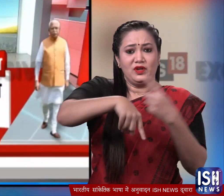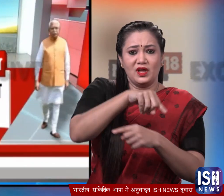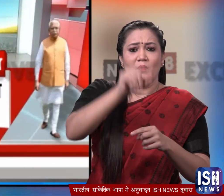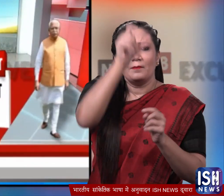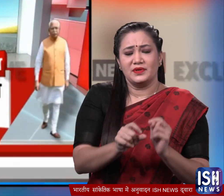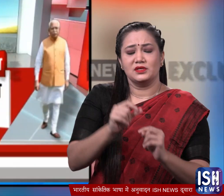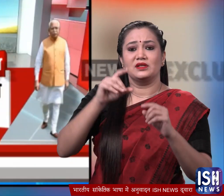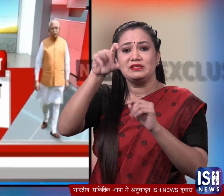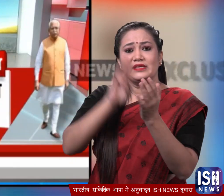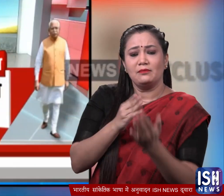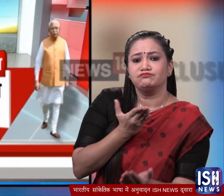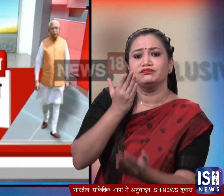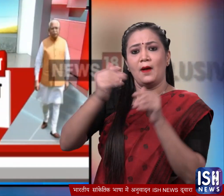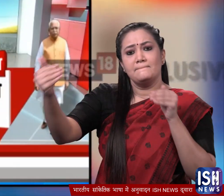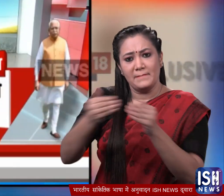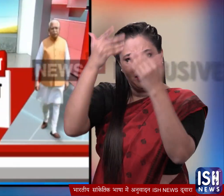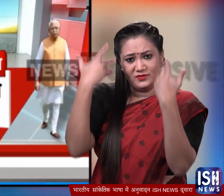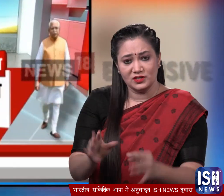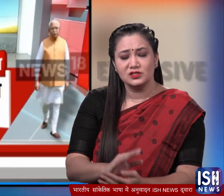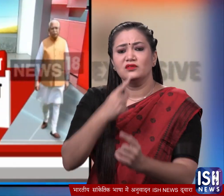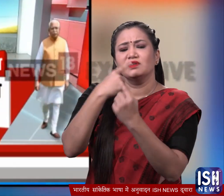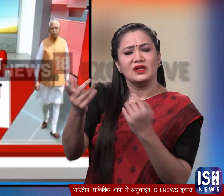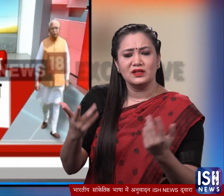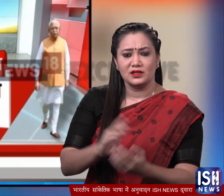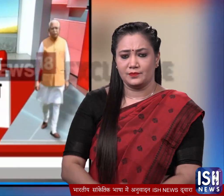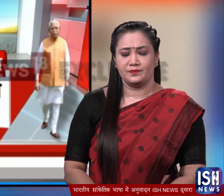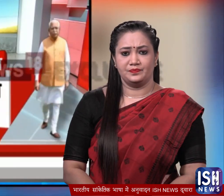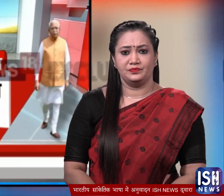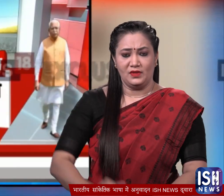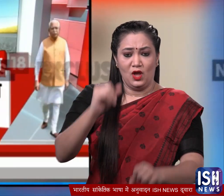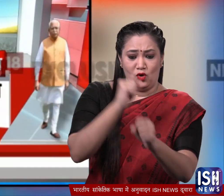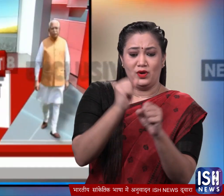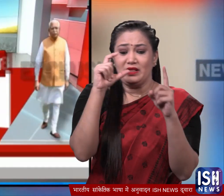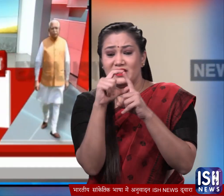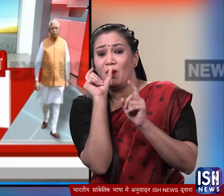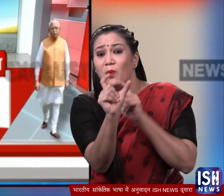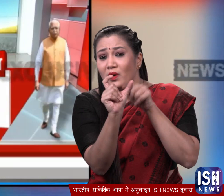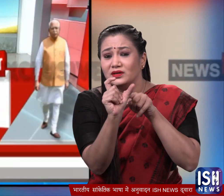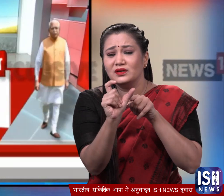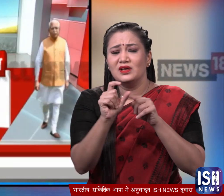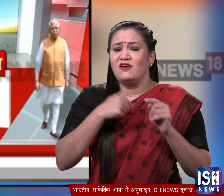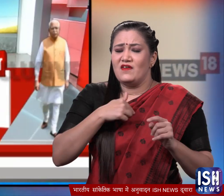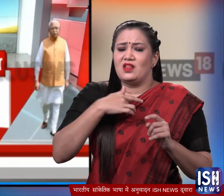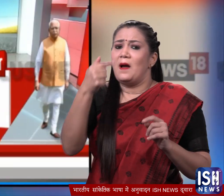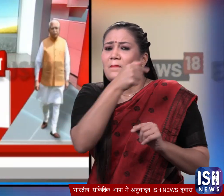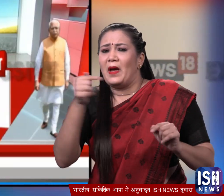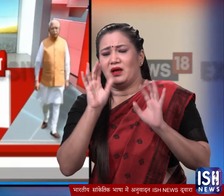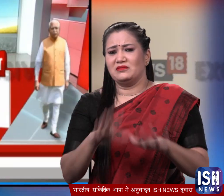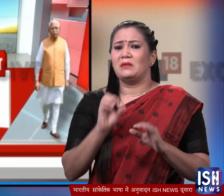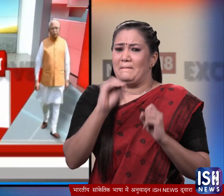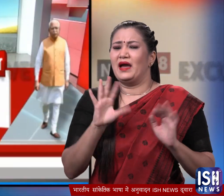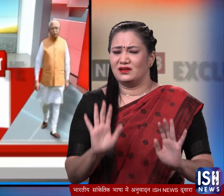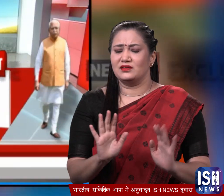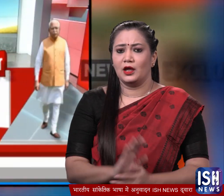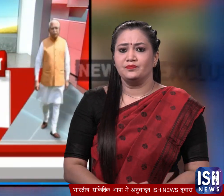एक दल ने मुख्यमंत्री मनोहर लाल खट्टर से मुलाकात की और उनसे ये मांग की कि गोरख धंधा शब्द का नकारात्मक अर्थ